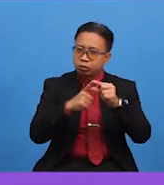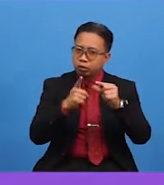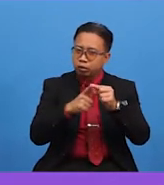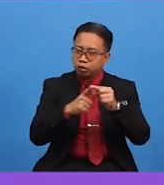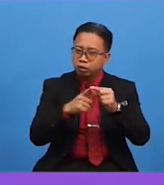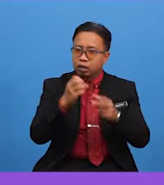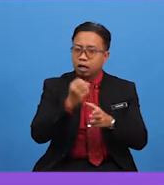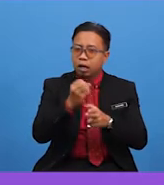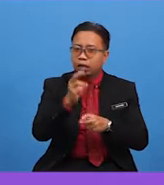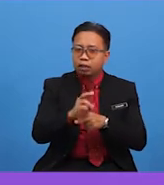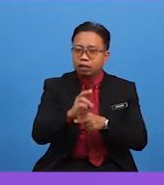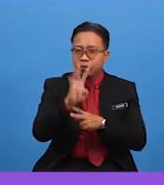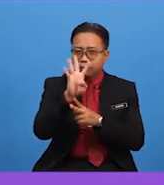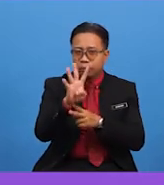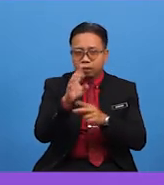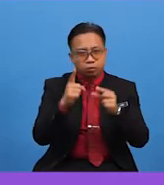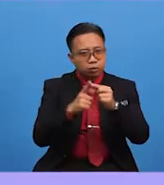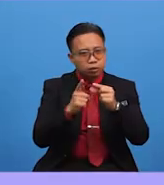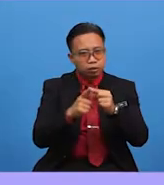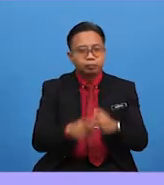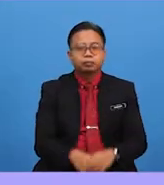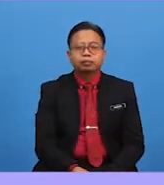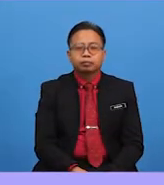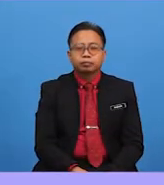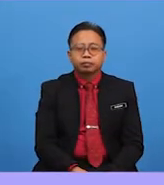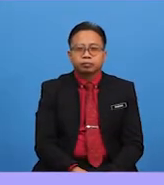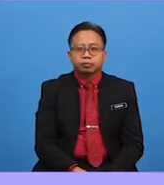kata atau empat suku kata.